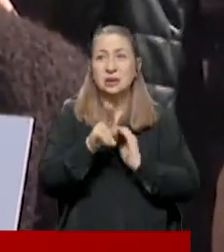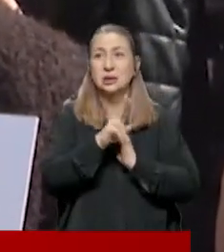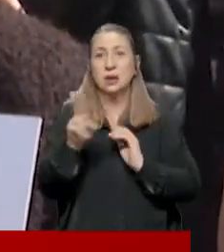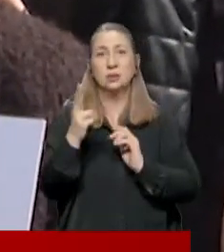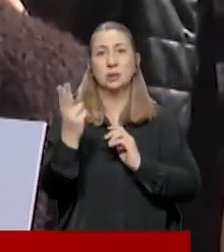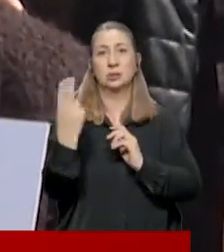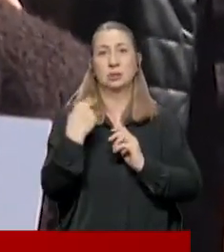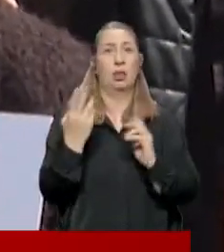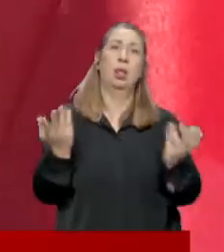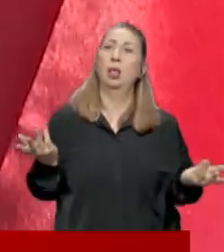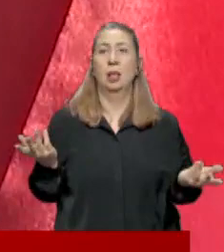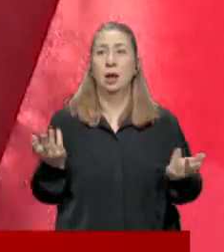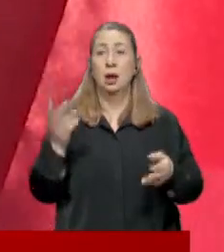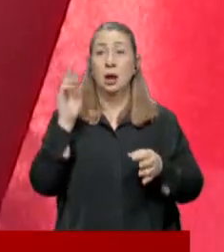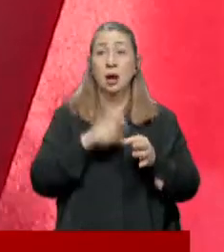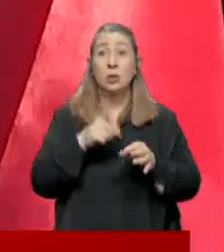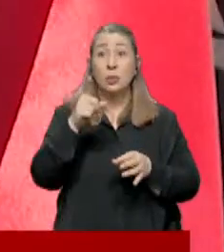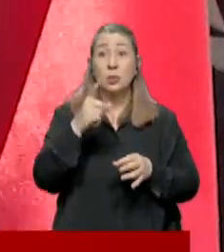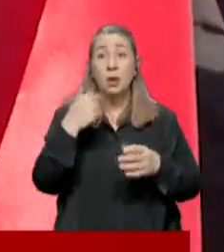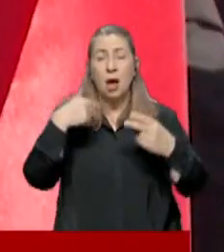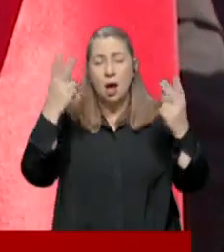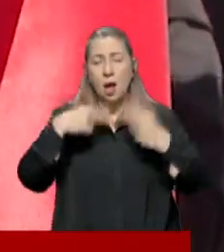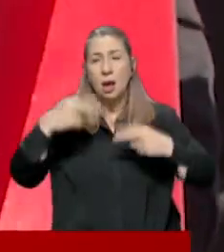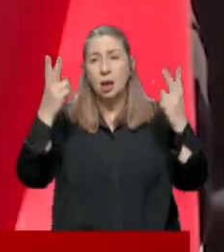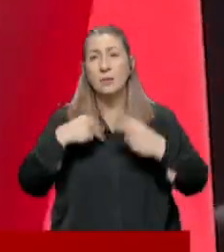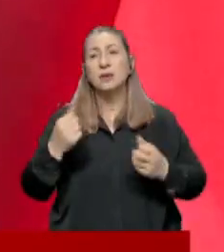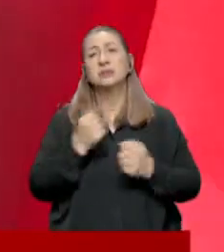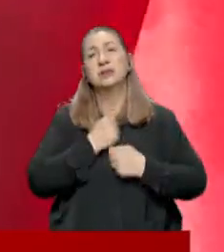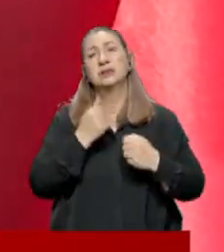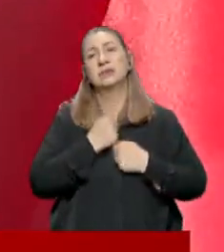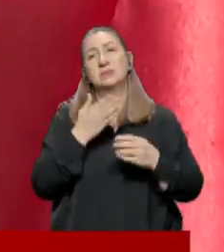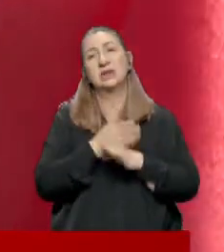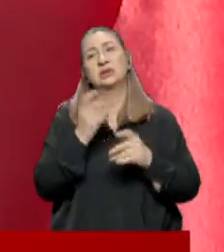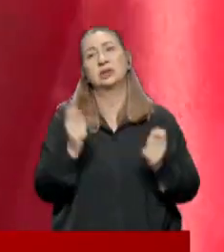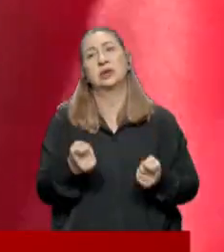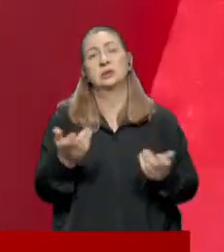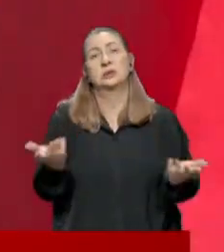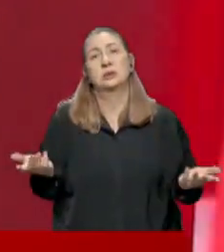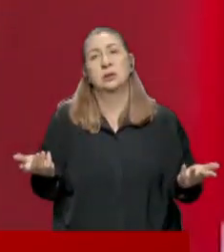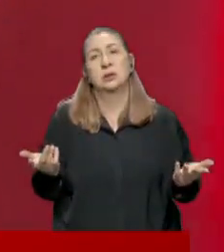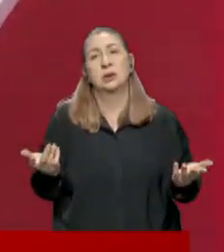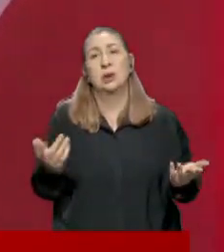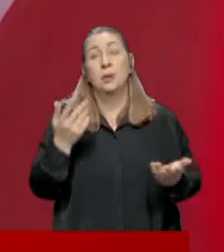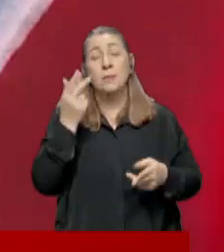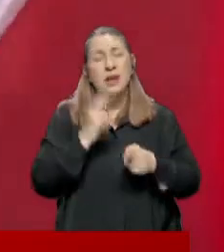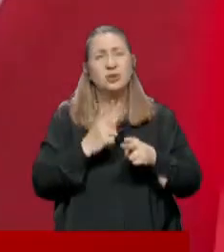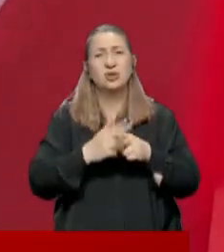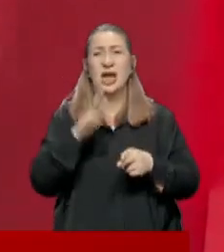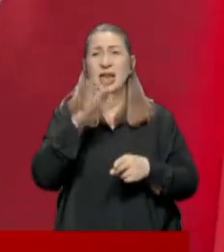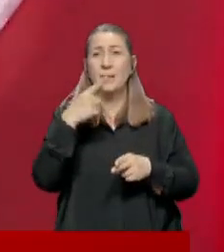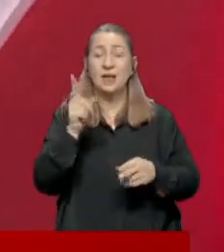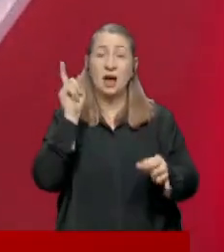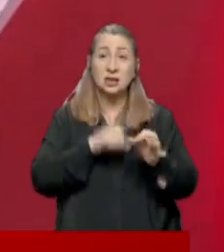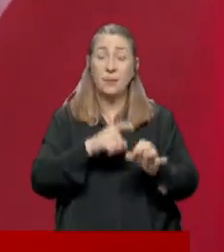702 kişi aldılar bölümünden bir atama döneminde Ben gözyaşlarını boğulmaktan sıkıldım artık gerçekten ama yani bir an önce bize